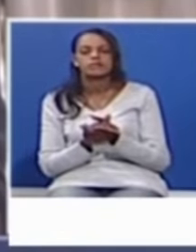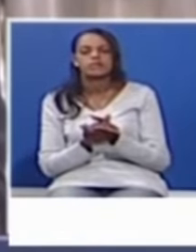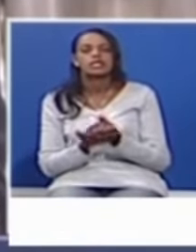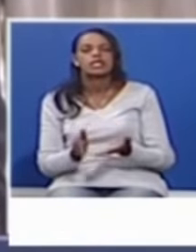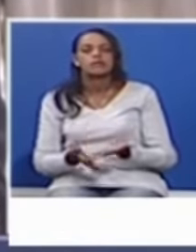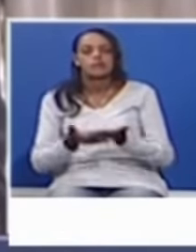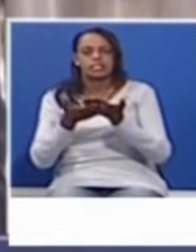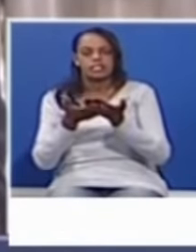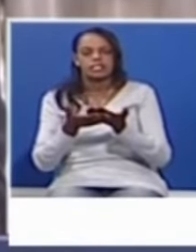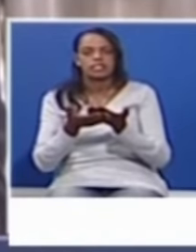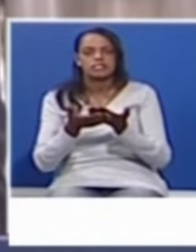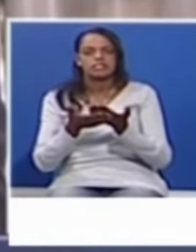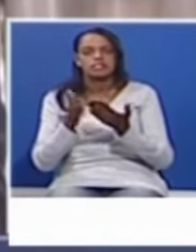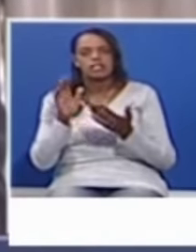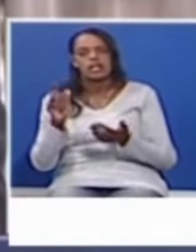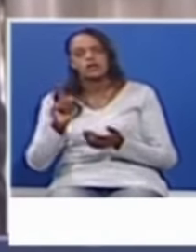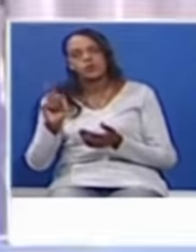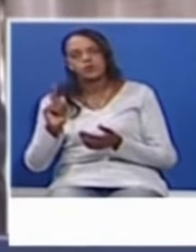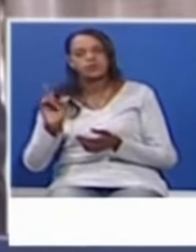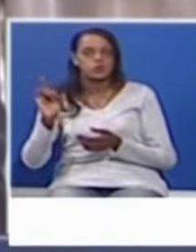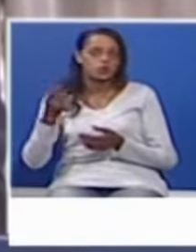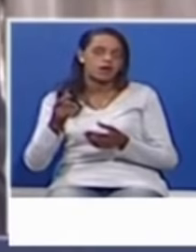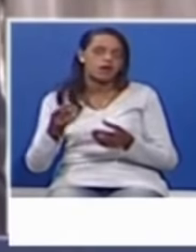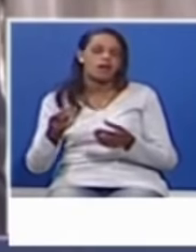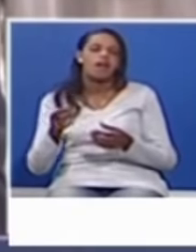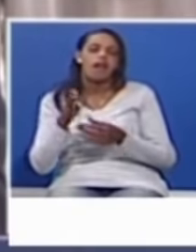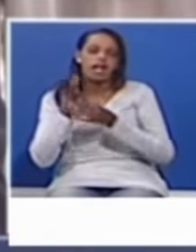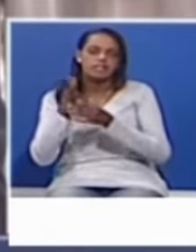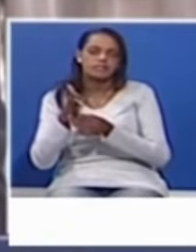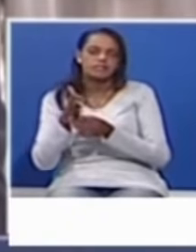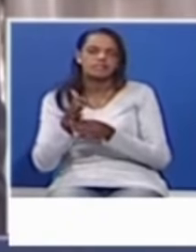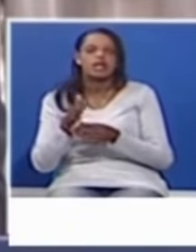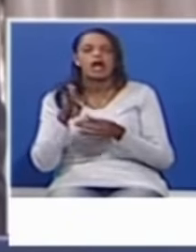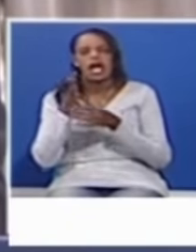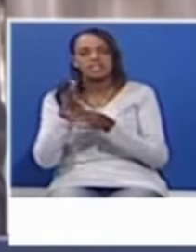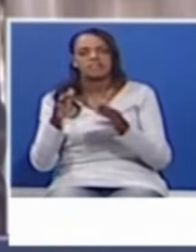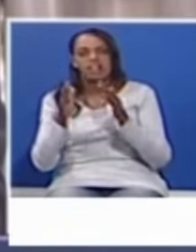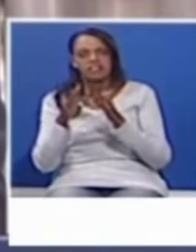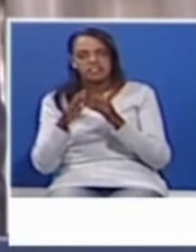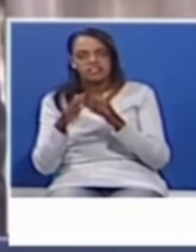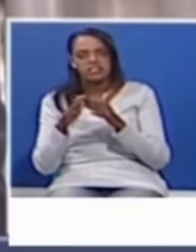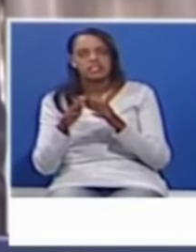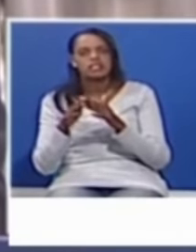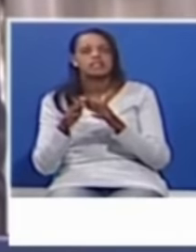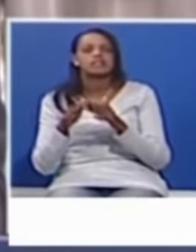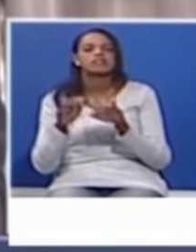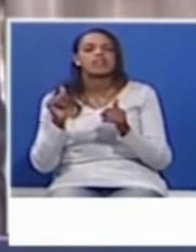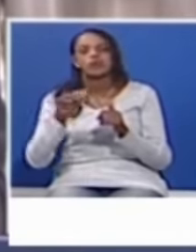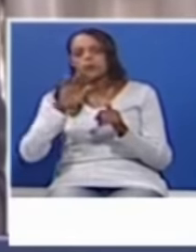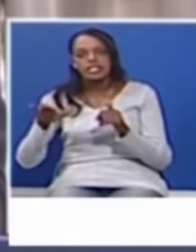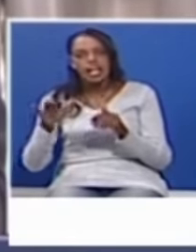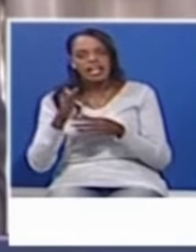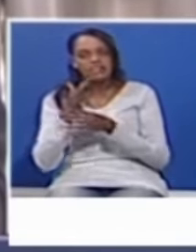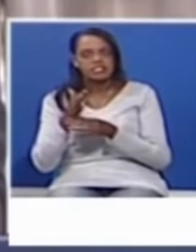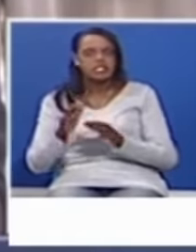بمتحق غاز ناين أزبا أم حدرتن أم حدرت عدن شما قلت إيسان